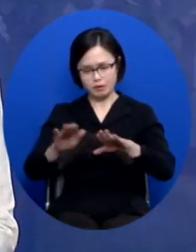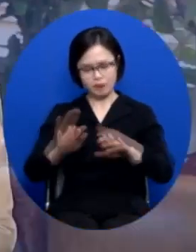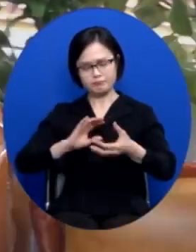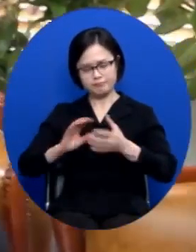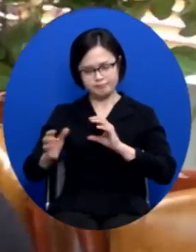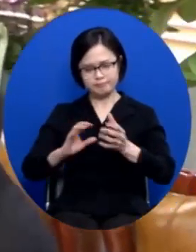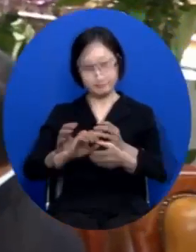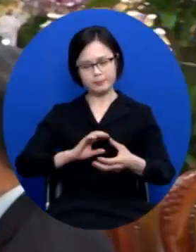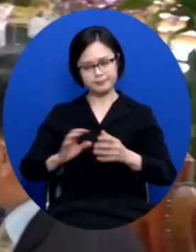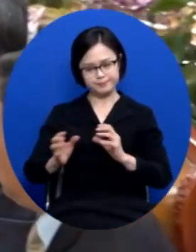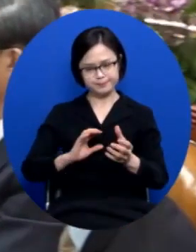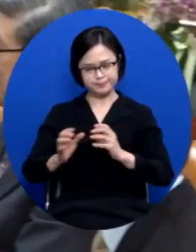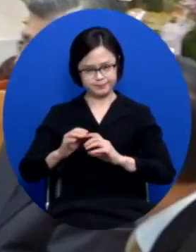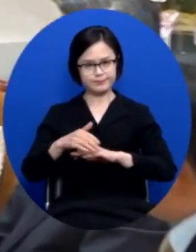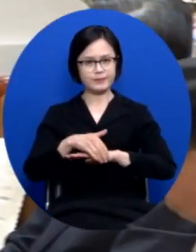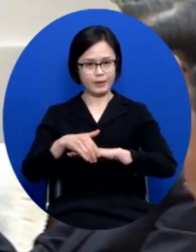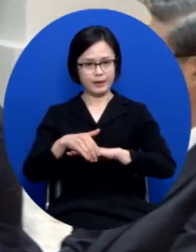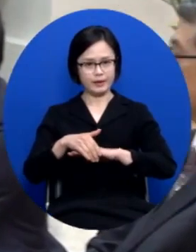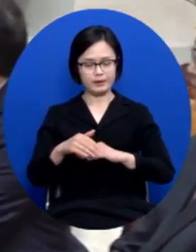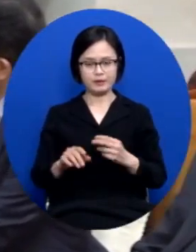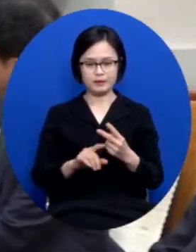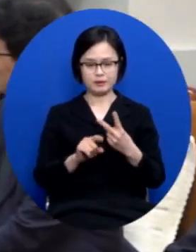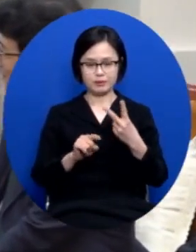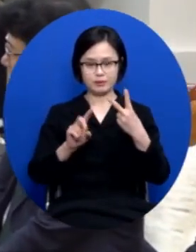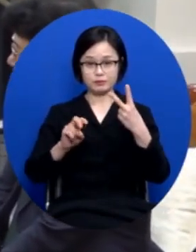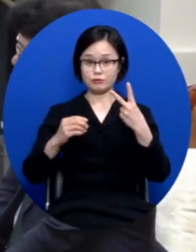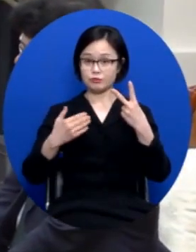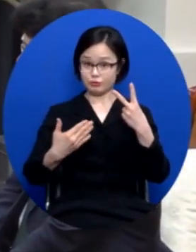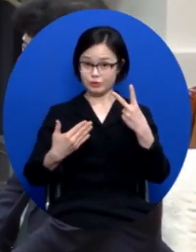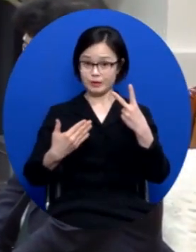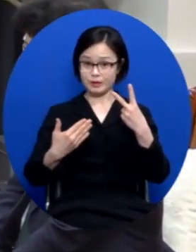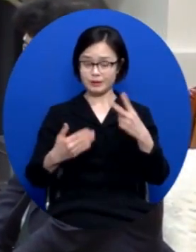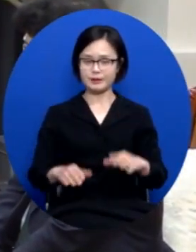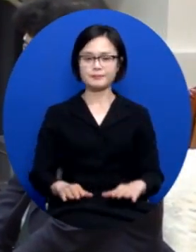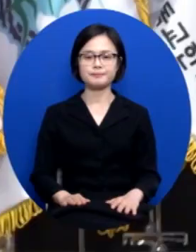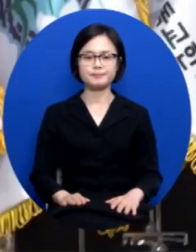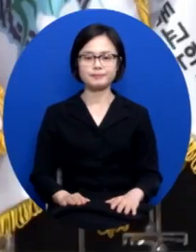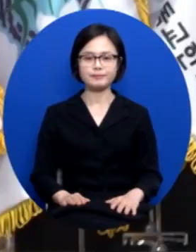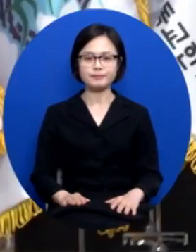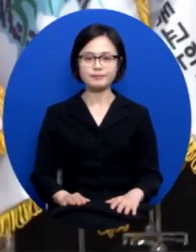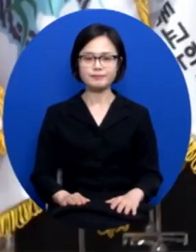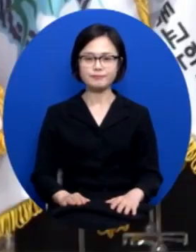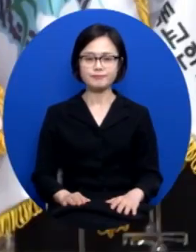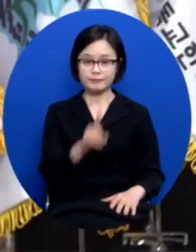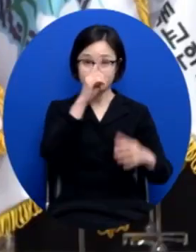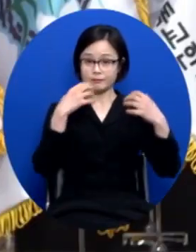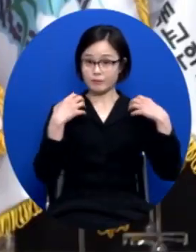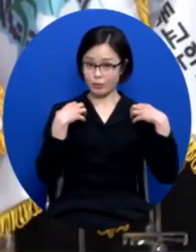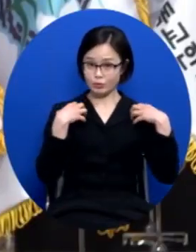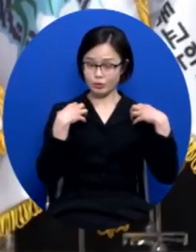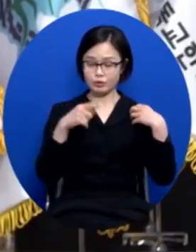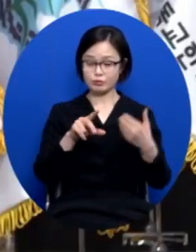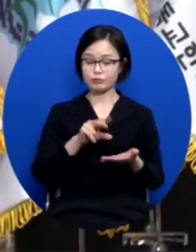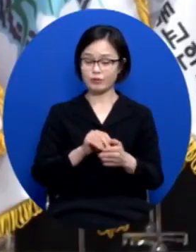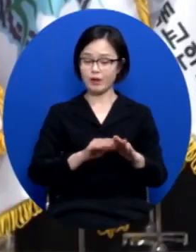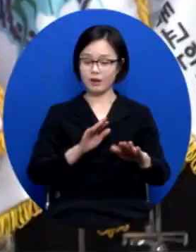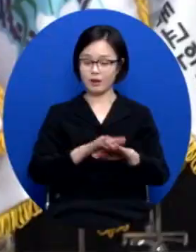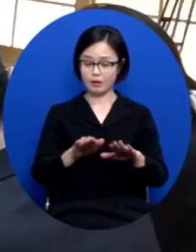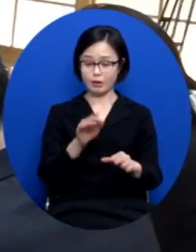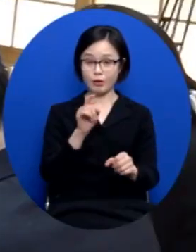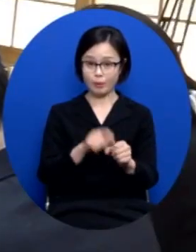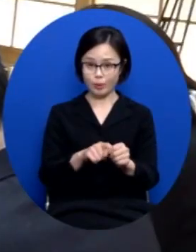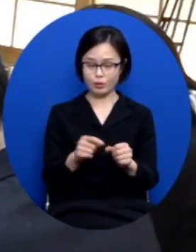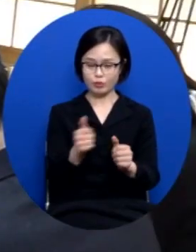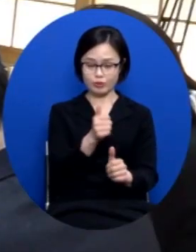했습니다 29일 한국교회 총합을 방문한 저출산 고령사회위원회 주향 부위원장은 정부는